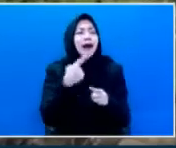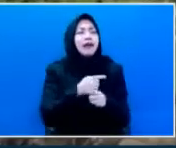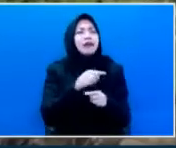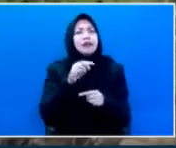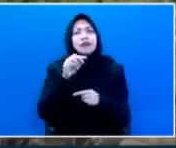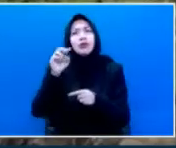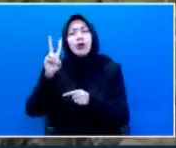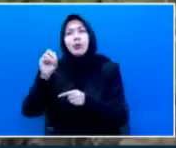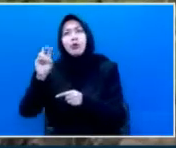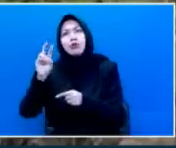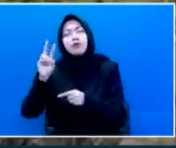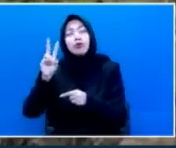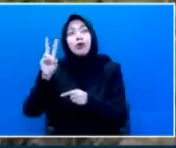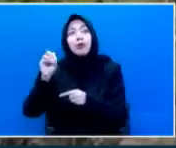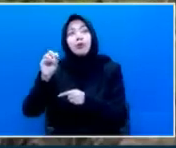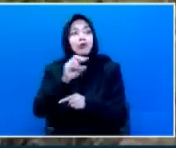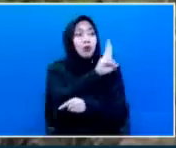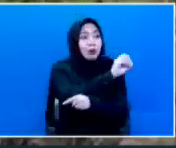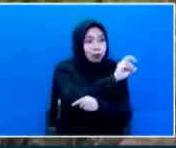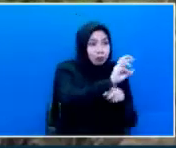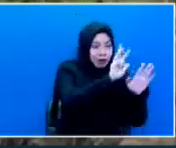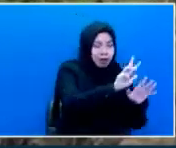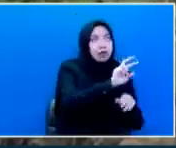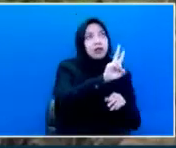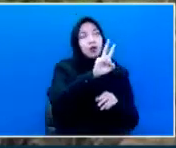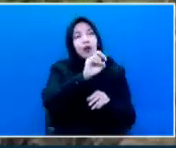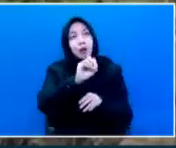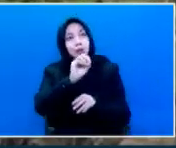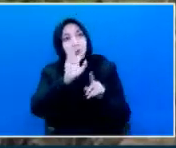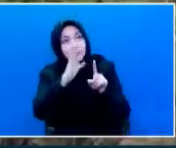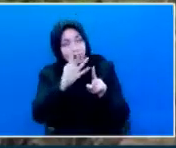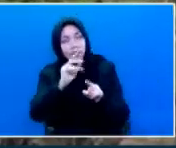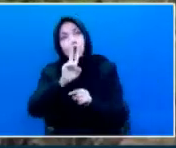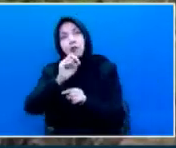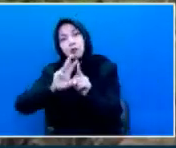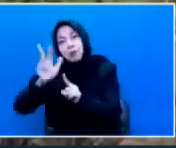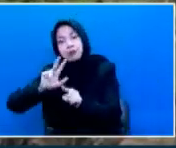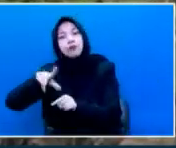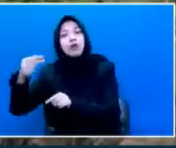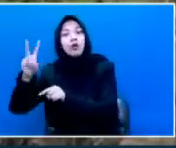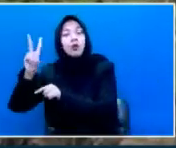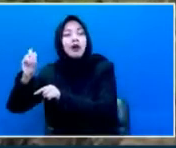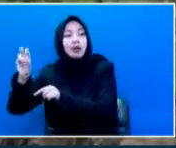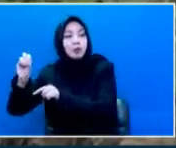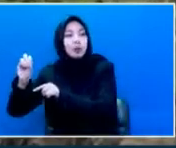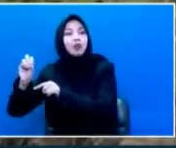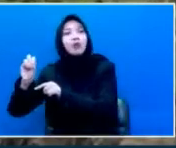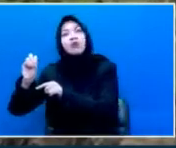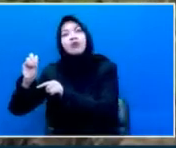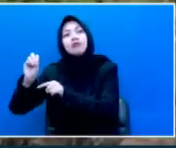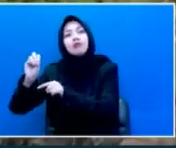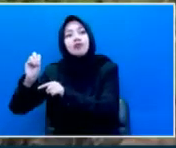2024 e 2009 2014 2019 ya kalau mau pemilu anget-anget dikit